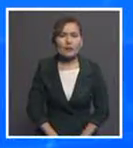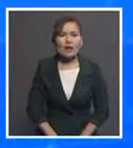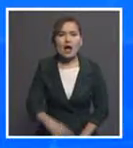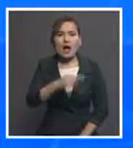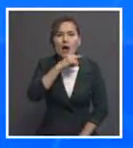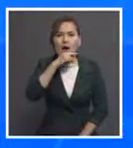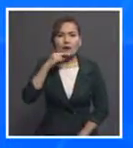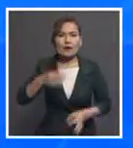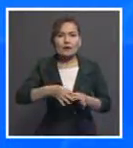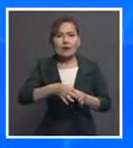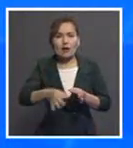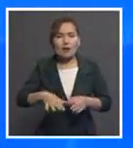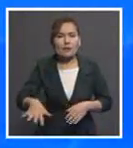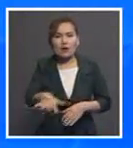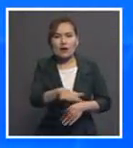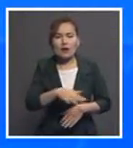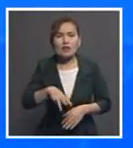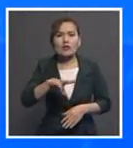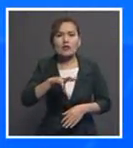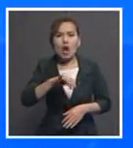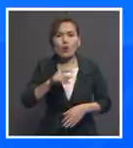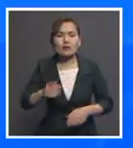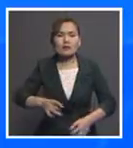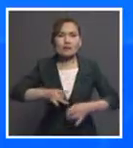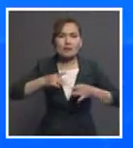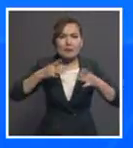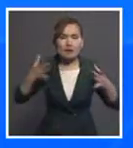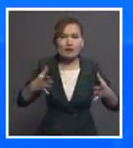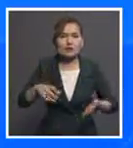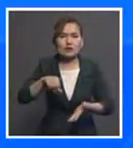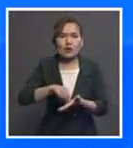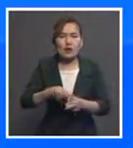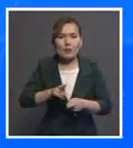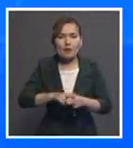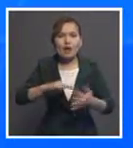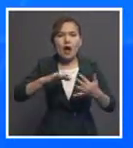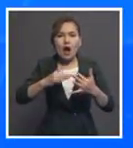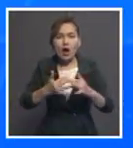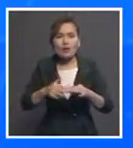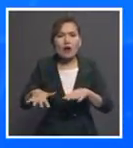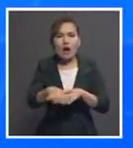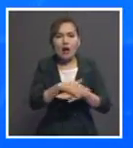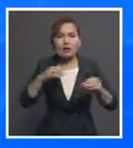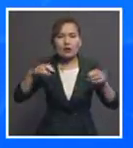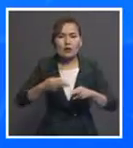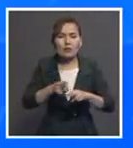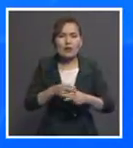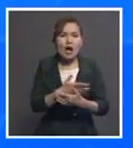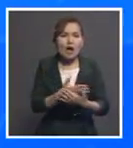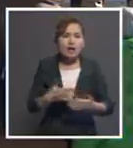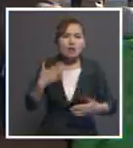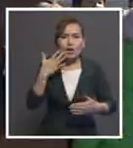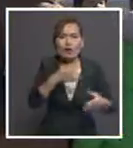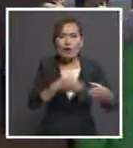Астрахань облысына қарасты Краснояр ауданында Наурыз мерекесі тойланды. Бұл жолы халық Алча ауылында бас қосты. Мұнда түрлі ұлт өкілдері жиналып,